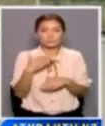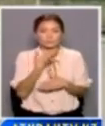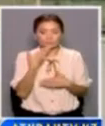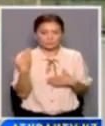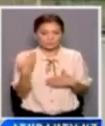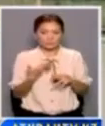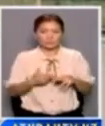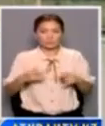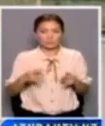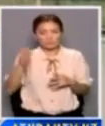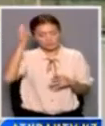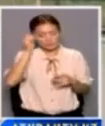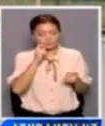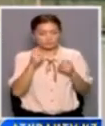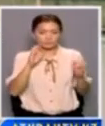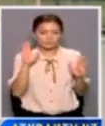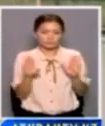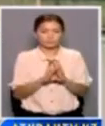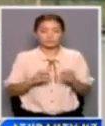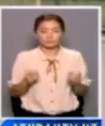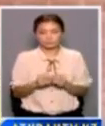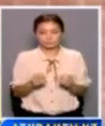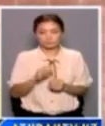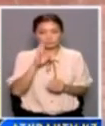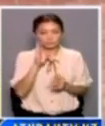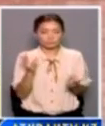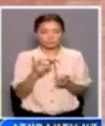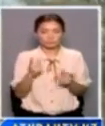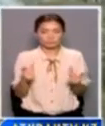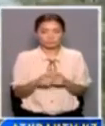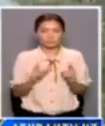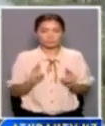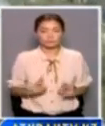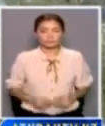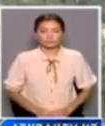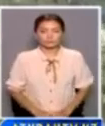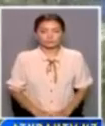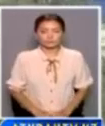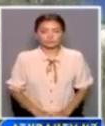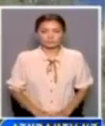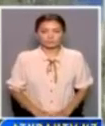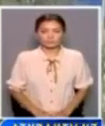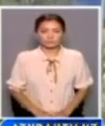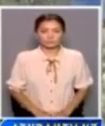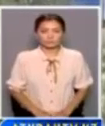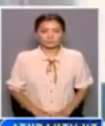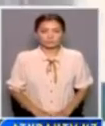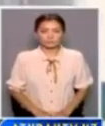поступали. Но надо помнить о мерах безопасности и строго соблюдать требования карантина. Ержан Шеруэна, телеканал Атырау, Исатайский район.